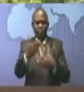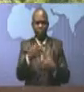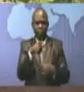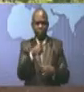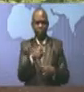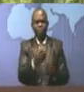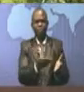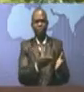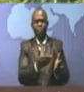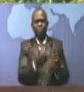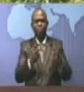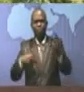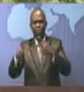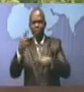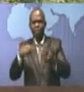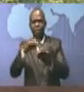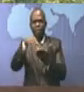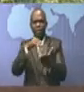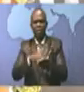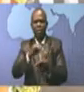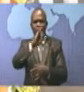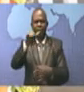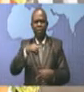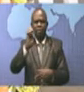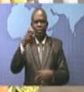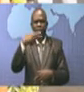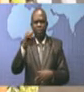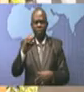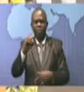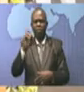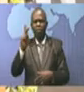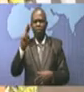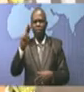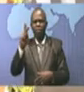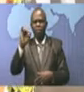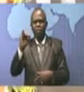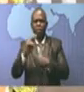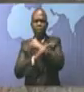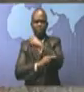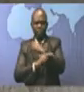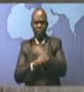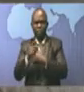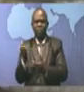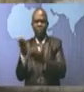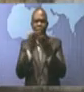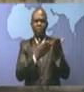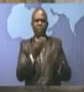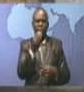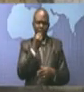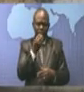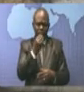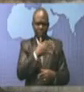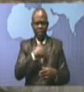centre Géokuki d'Ongozi. Là aussi, ils transportaient des vivres et le matériel scolaire aux enfants vivant avec